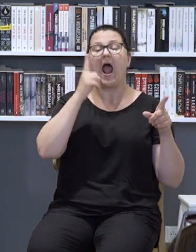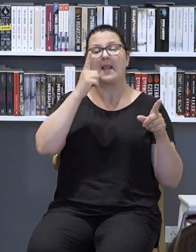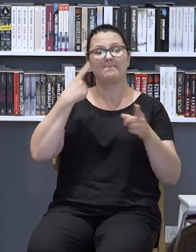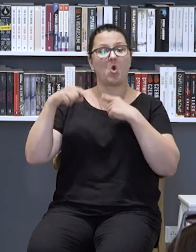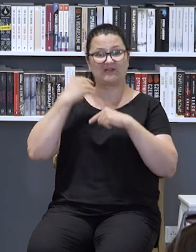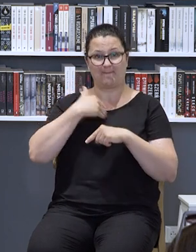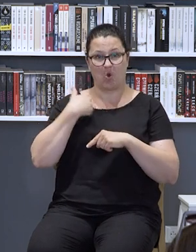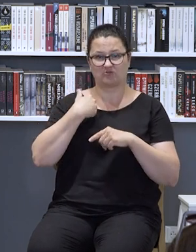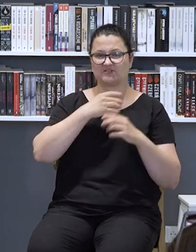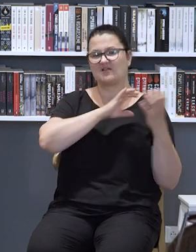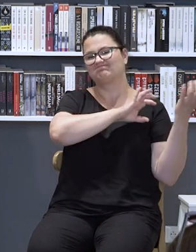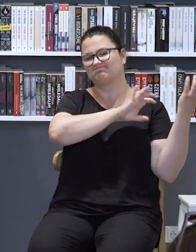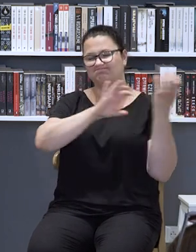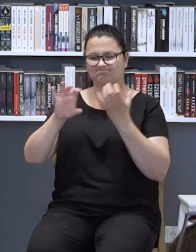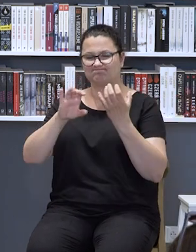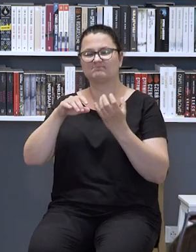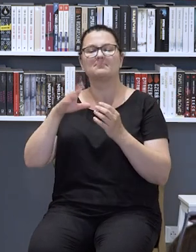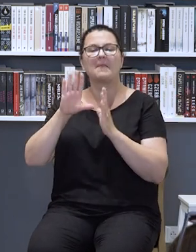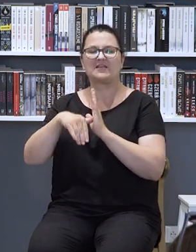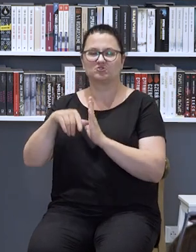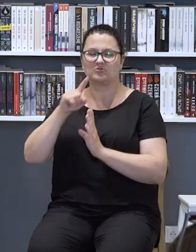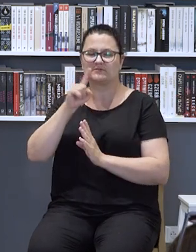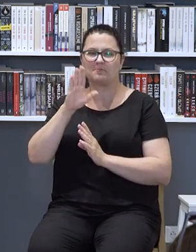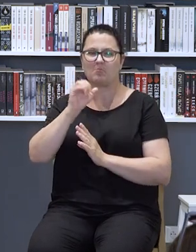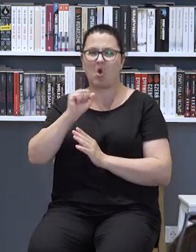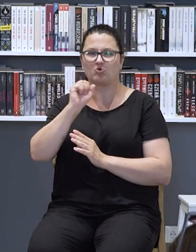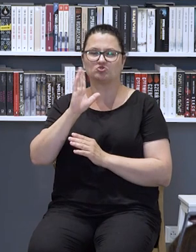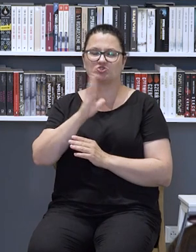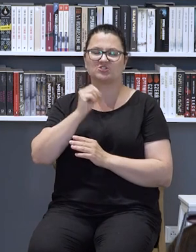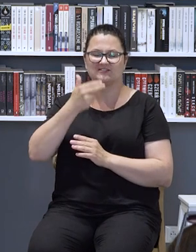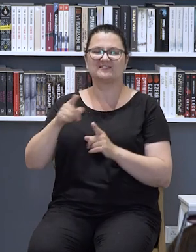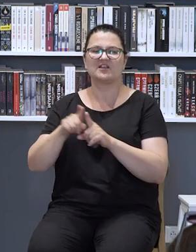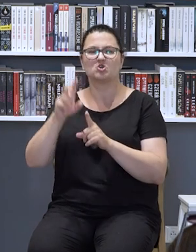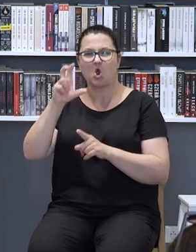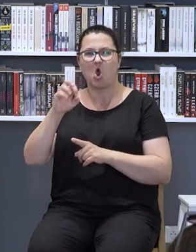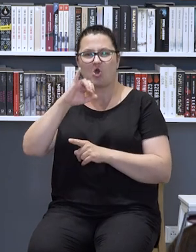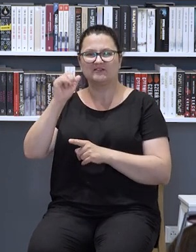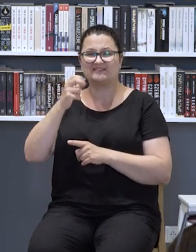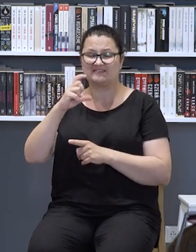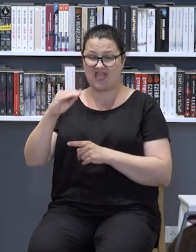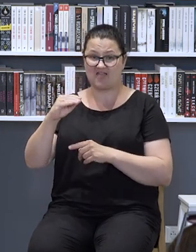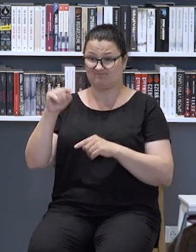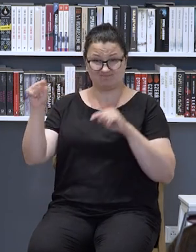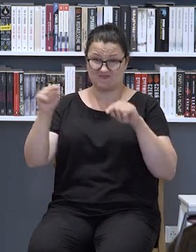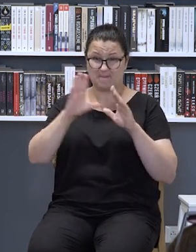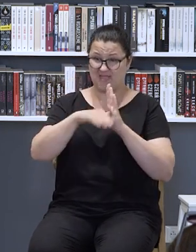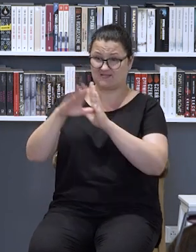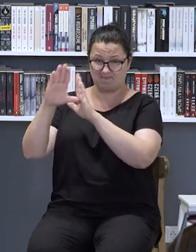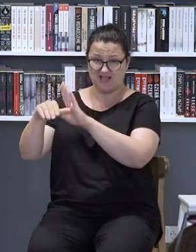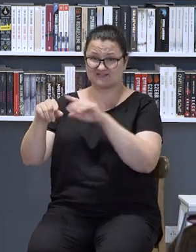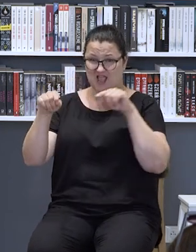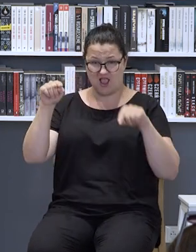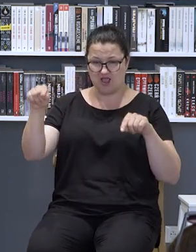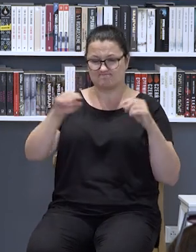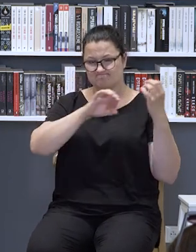Żydów, trafił do Zbąszynia i Chojnic. Ci ze Zbąszynia, ci z Chojnic, tam padają te nazwy. I